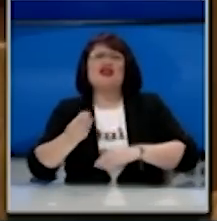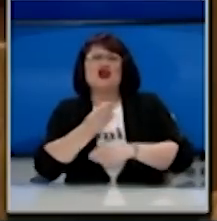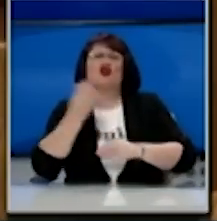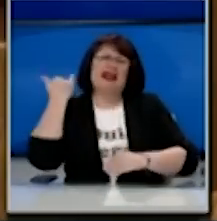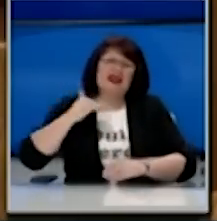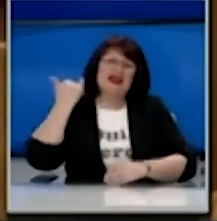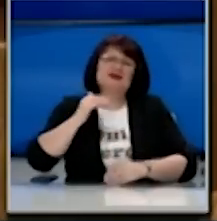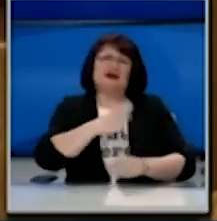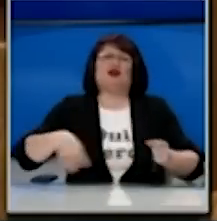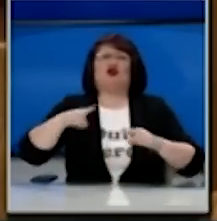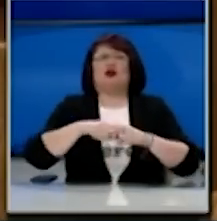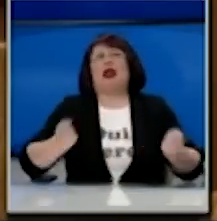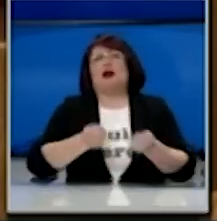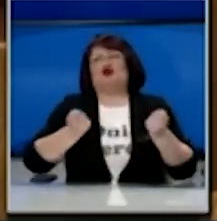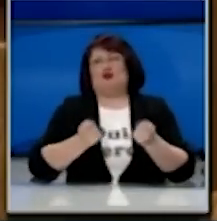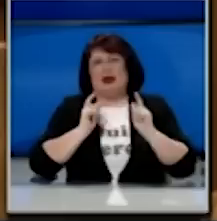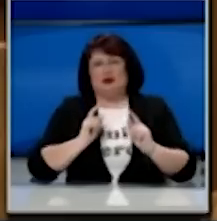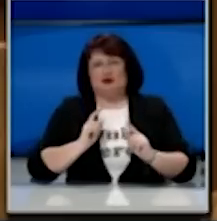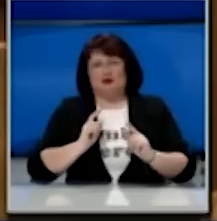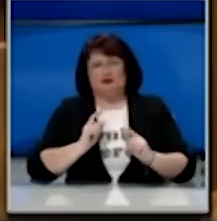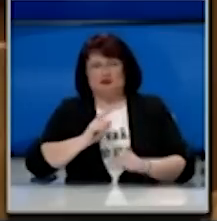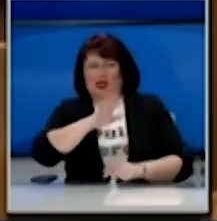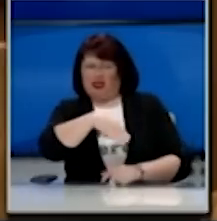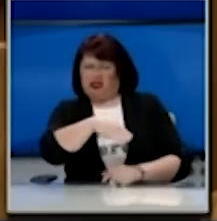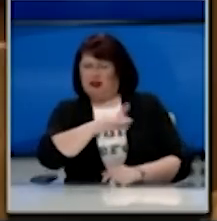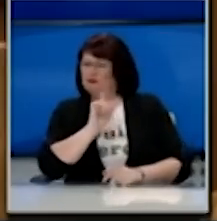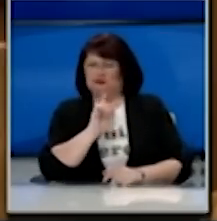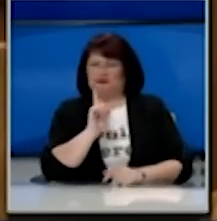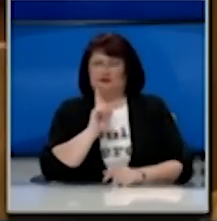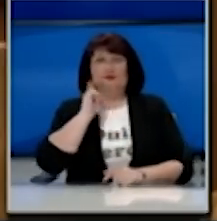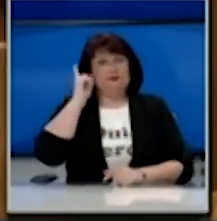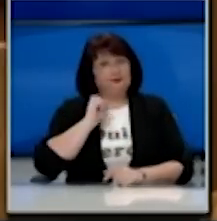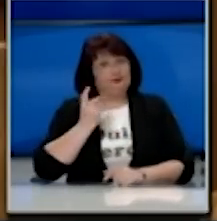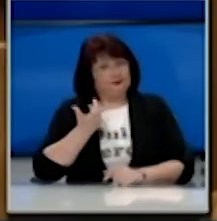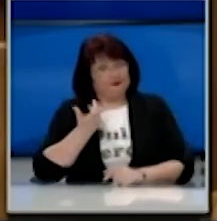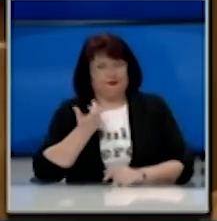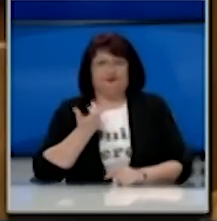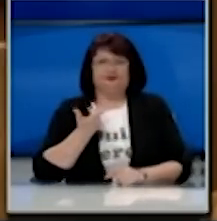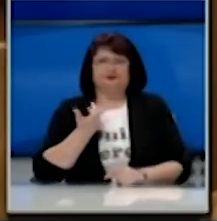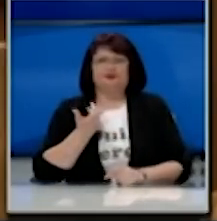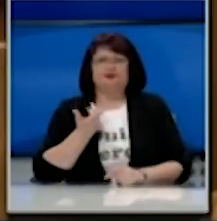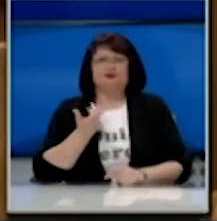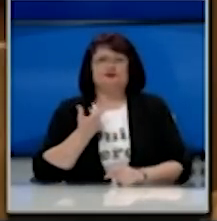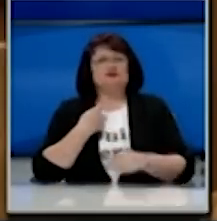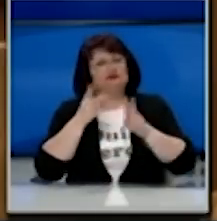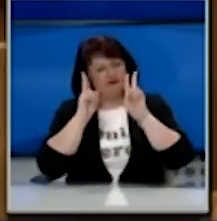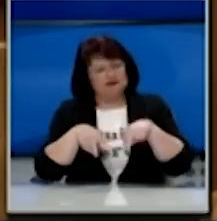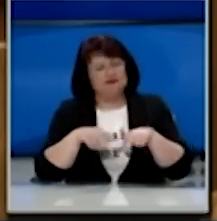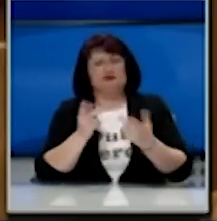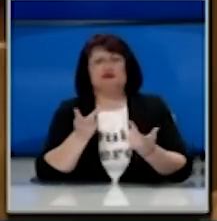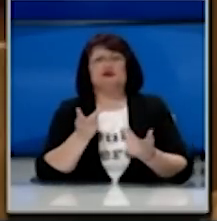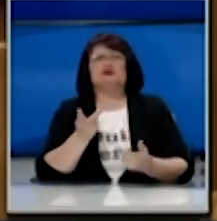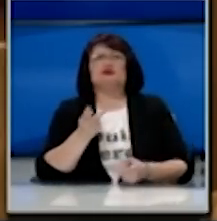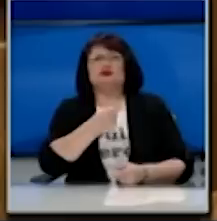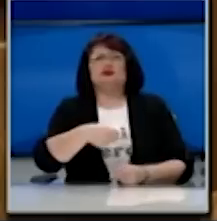Ελλήνων εργαζομένων. Καθόλου δεν σας υποτιμάμε. Ξέρετε βέβαια ότι σας αναγνωρίζουμε ότι